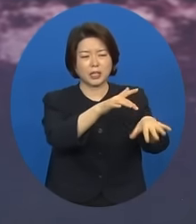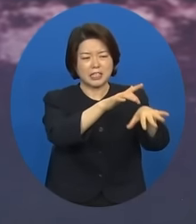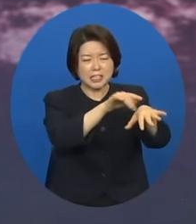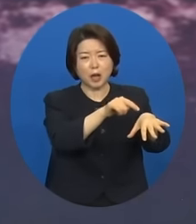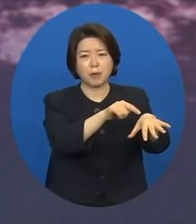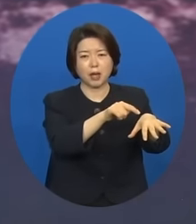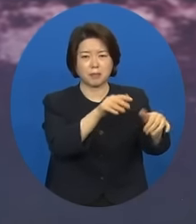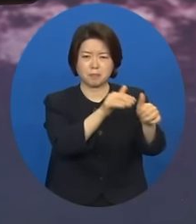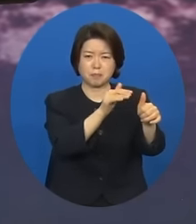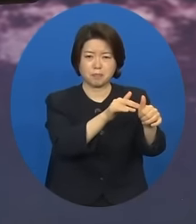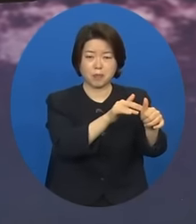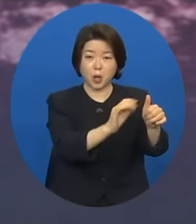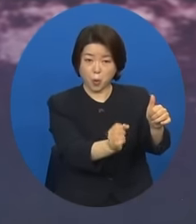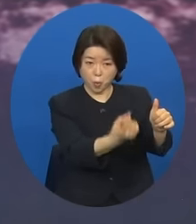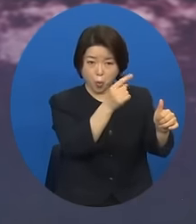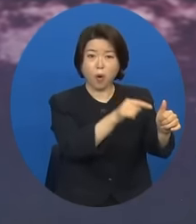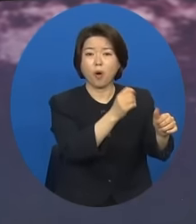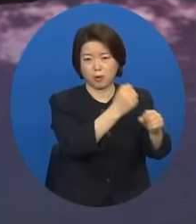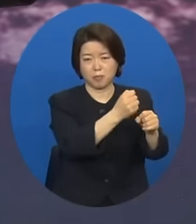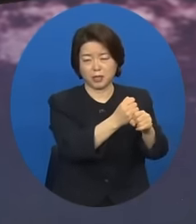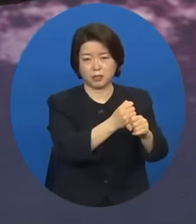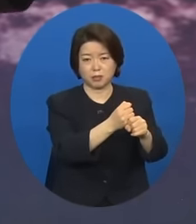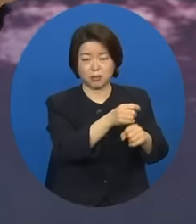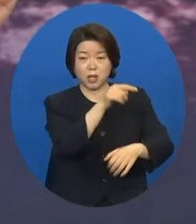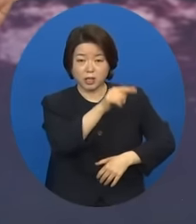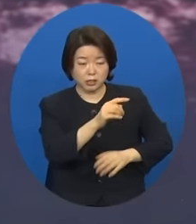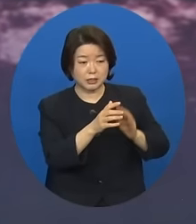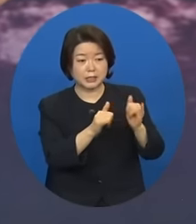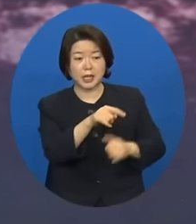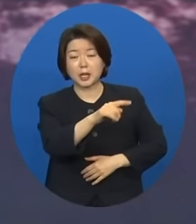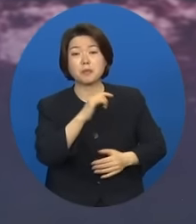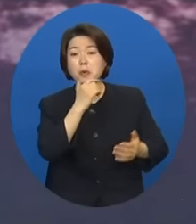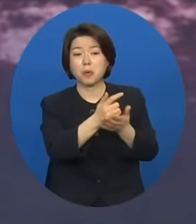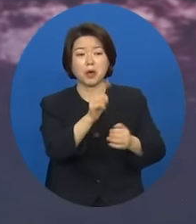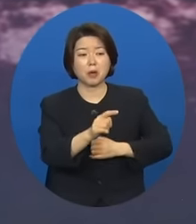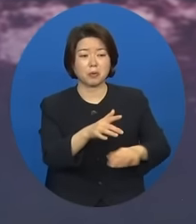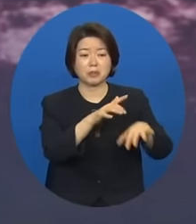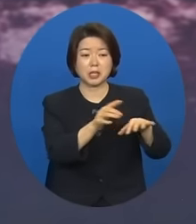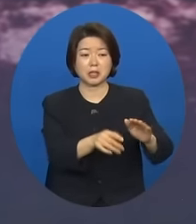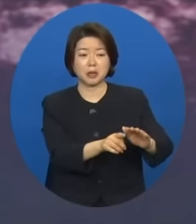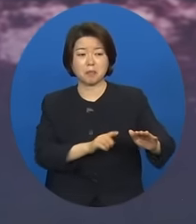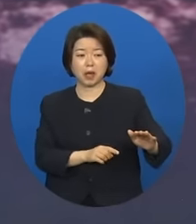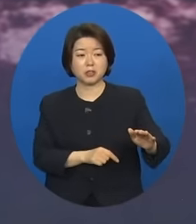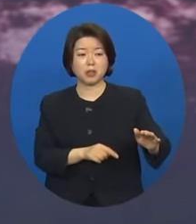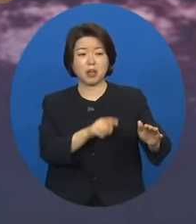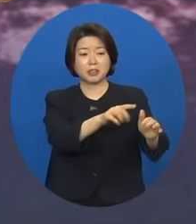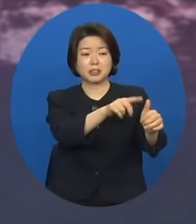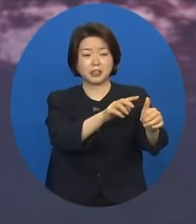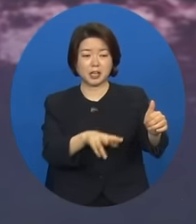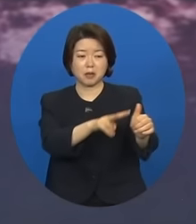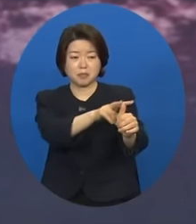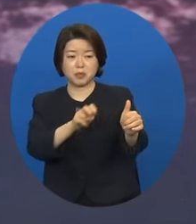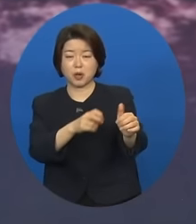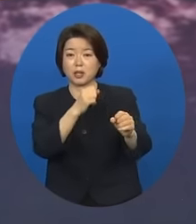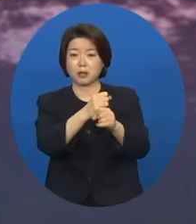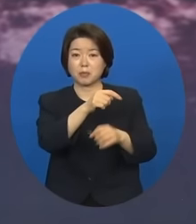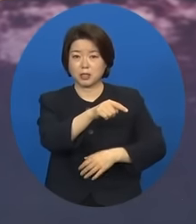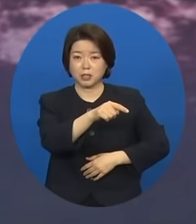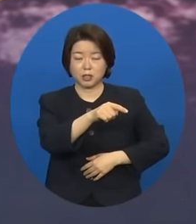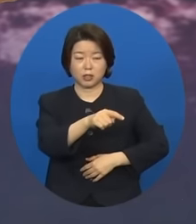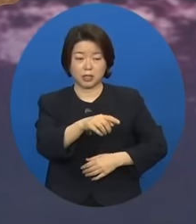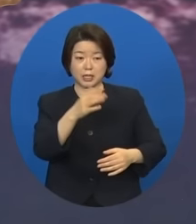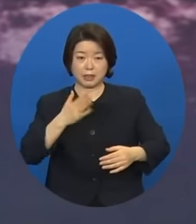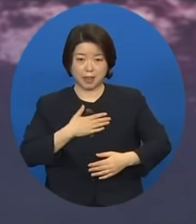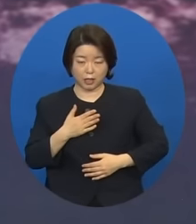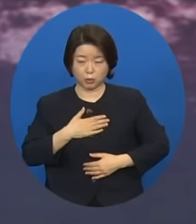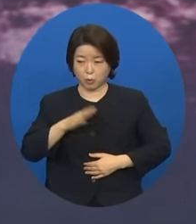원수는 그 사람이 그렇게 한 것이라고 속에서 자기는 싹 빠지고 계속해서 그 사람을 미워하게 만들어서이 사람도